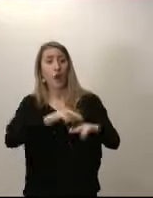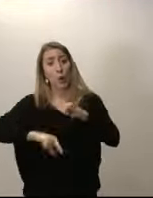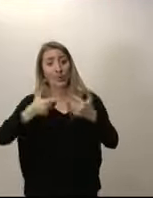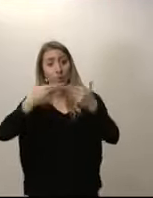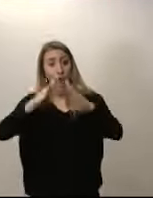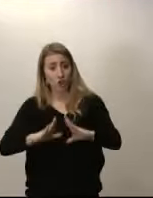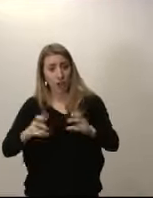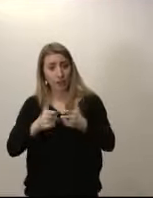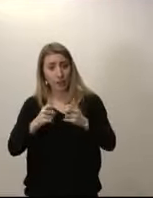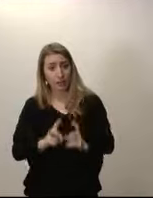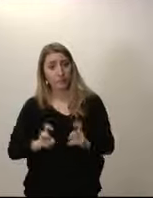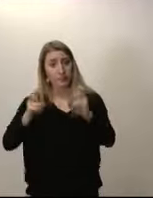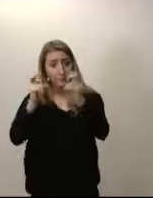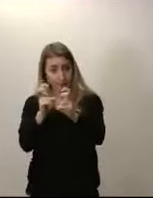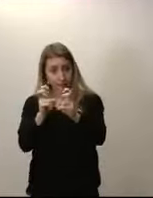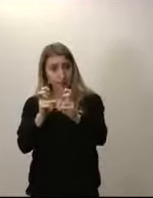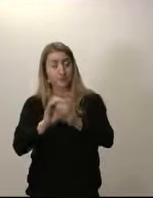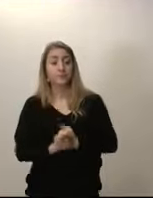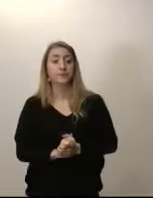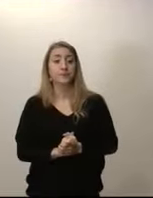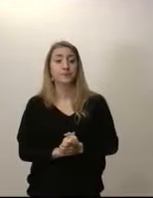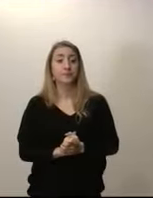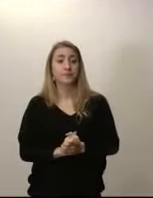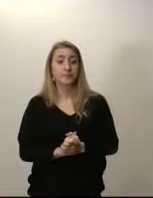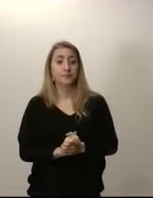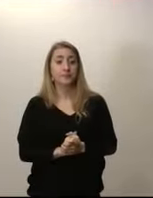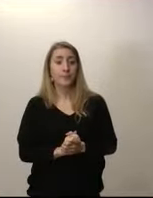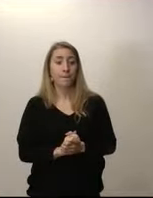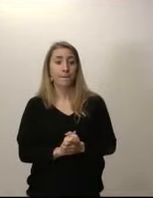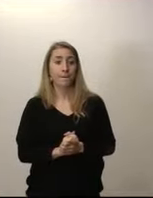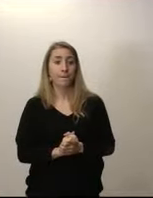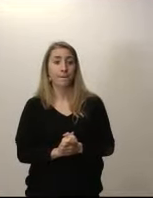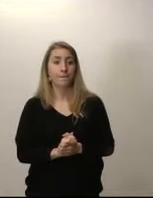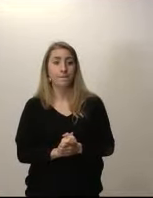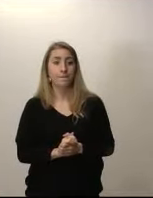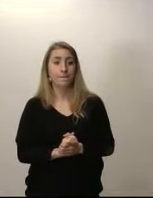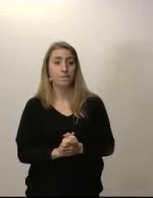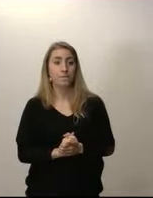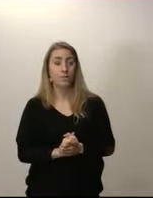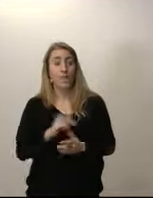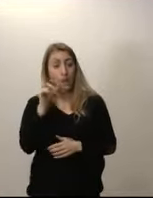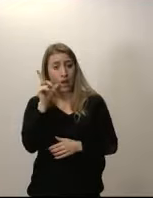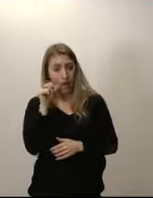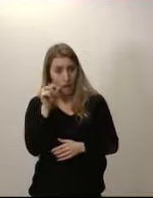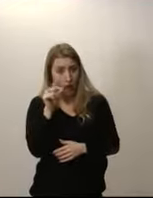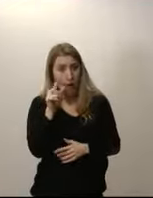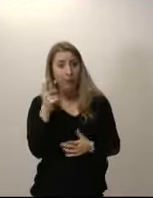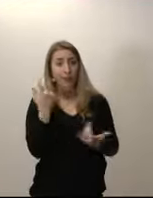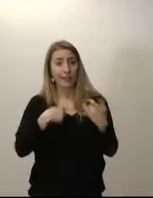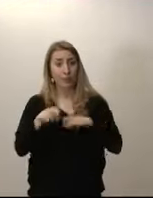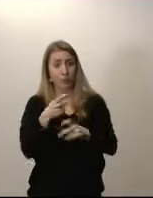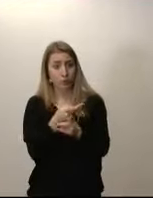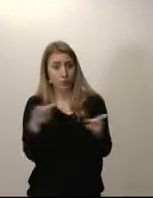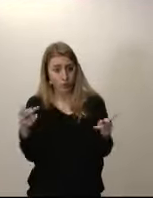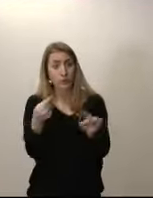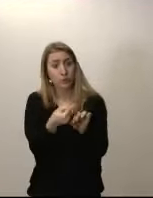ce qui explique en fait l'augmentation des recettes en ce qui concerne les marchés. L'effort de rationalisation des dépenses publiques porte ses